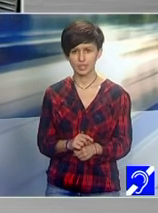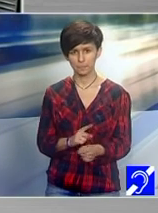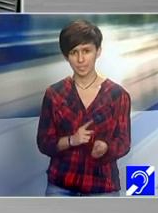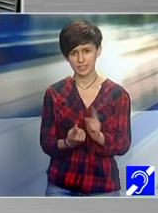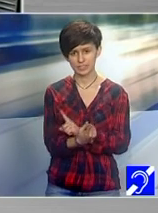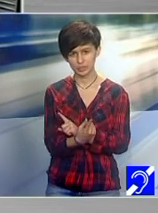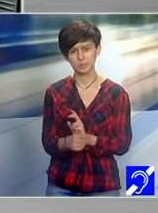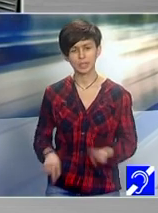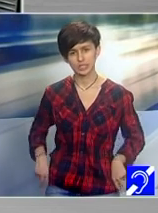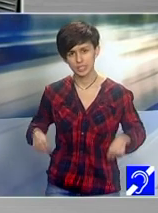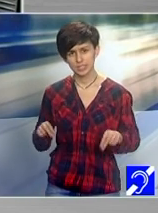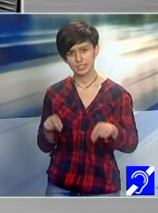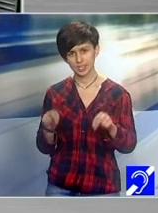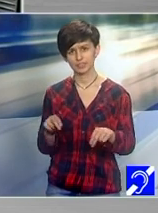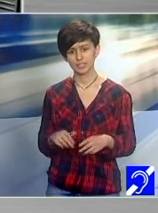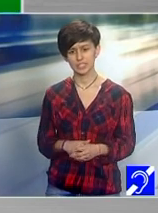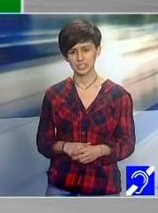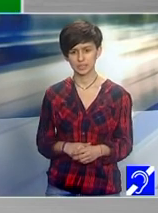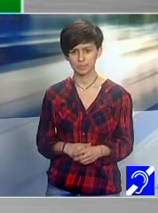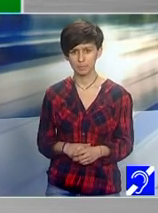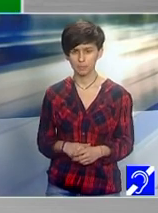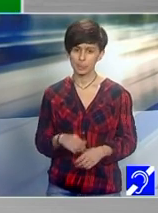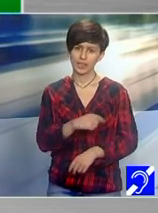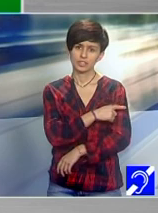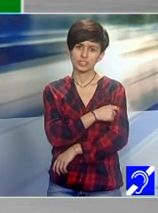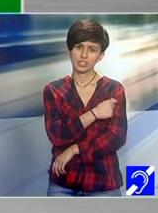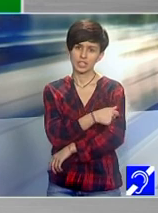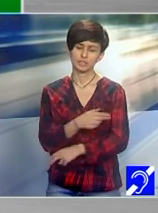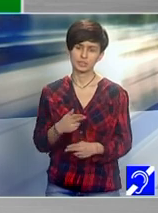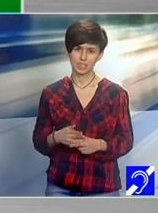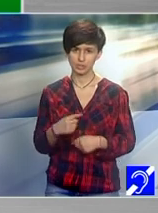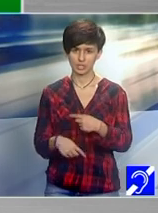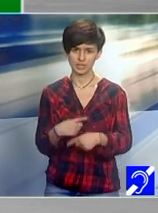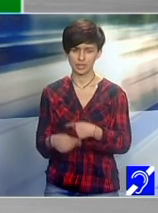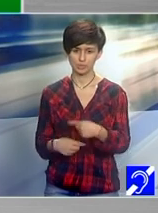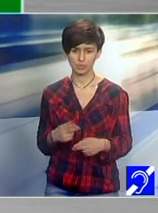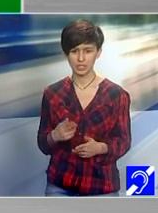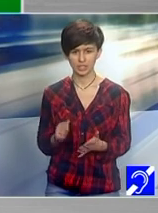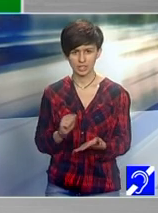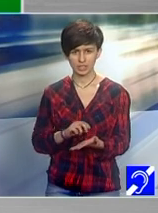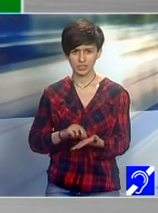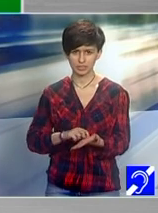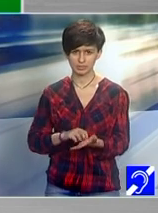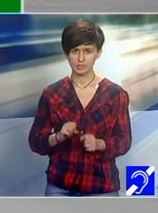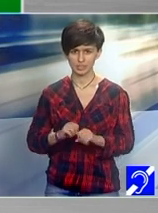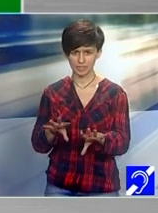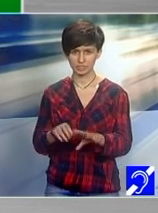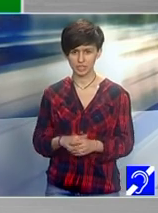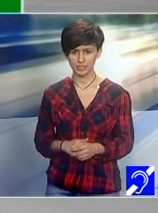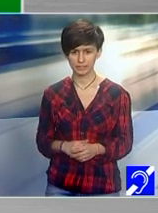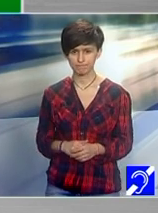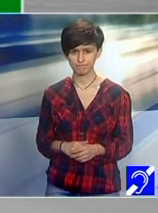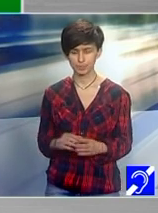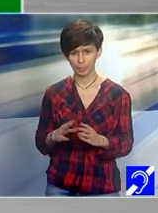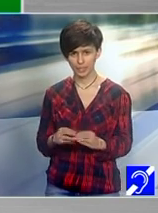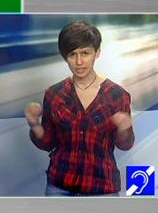așa investit. Este. Așa este. Și la spitalul de infecțioase. Problema rămâne aceeași. Lipsa personalului. Personalul